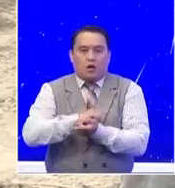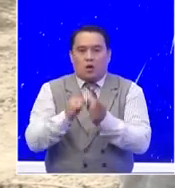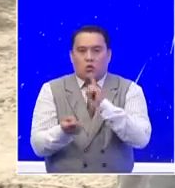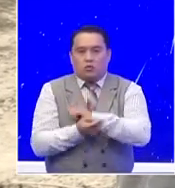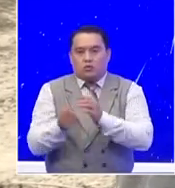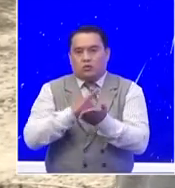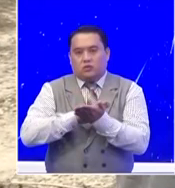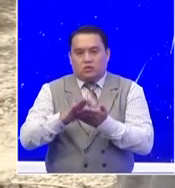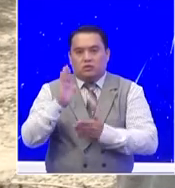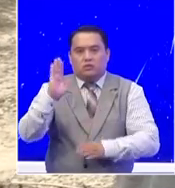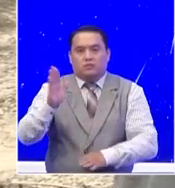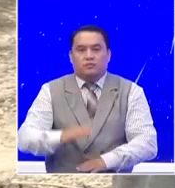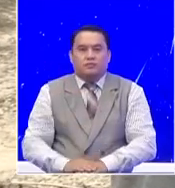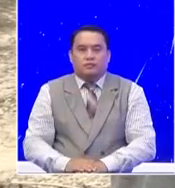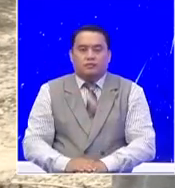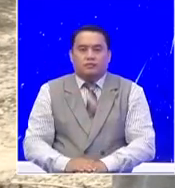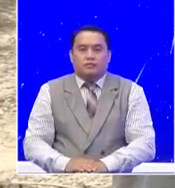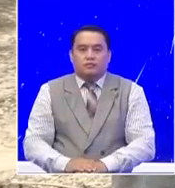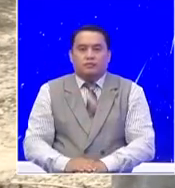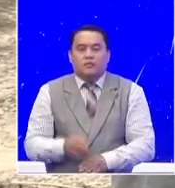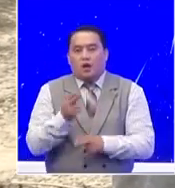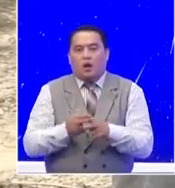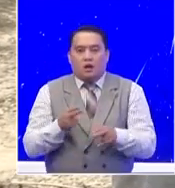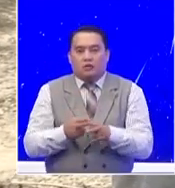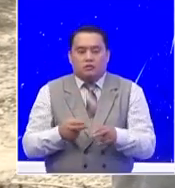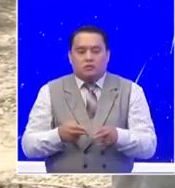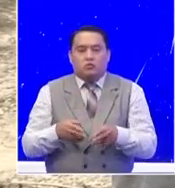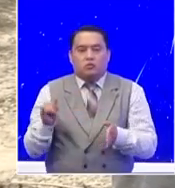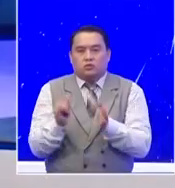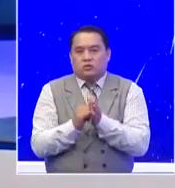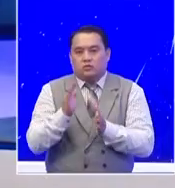ауыстырып, тазылап, железобетонный арық салып отырмыз.